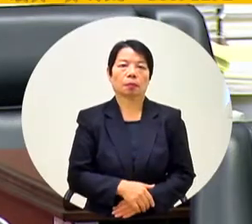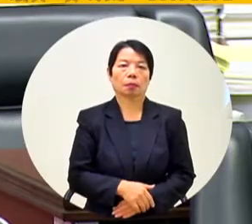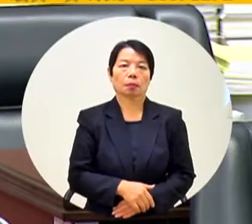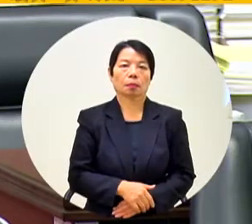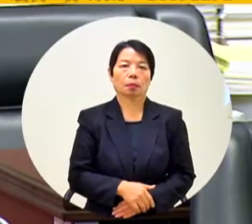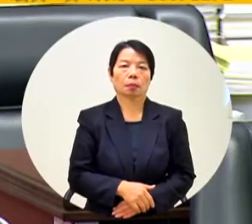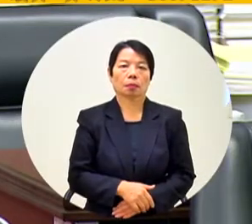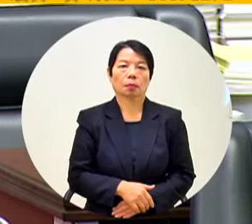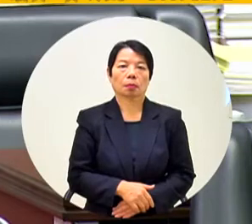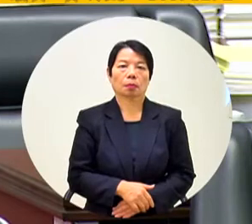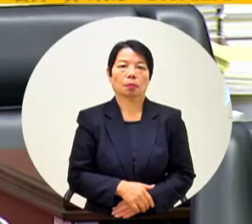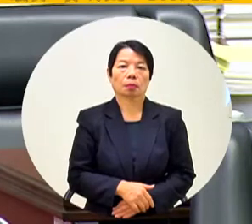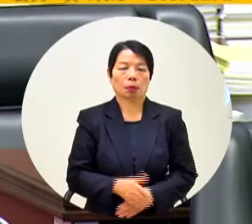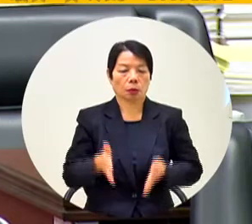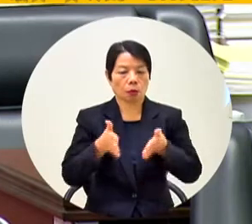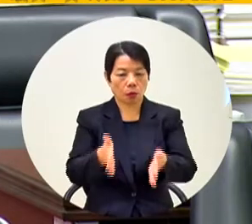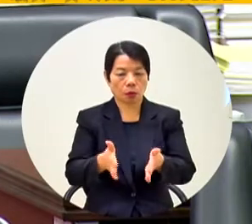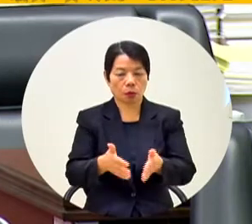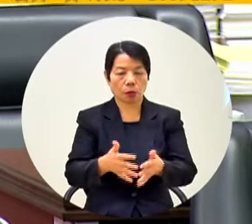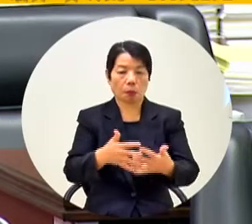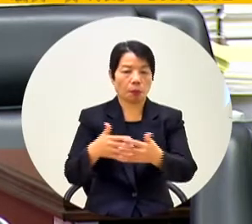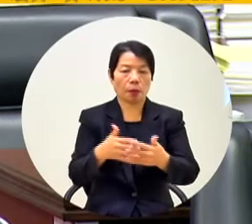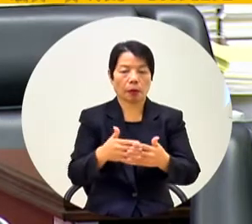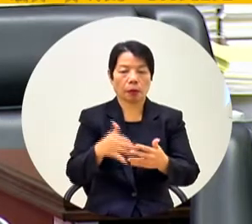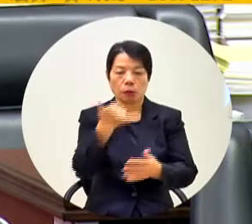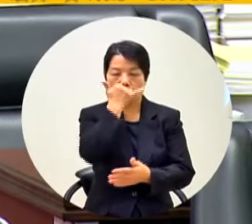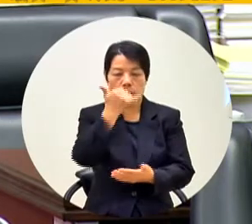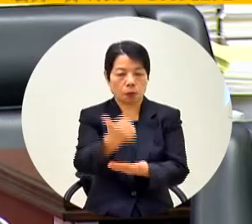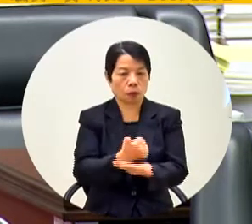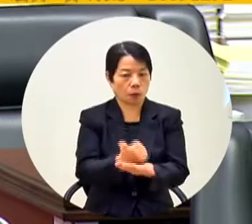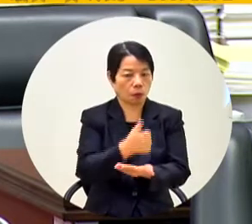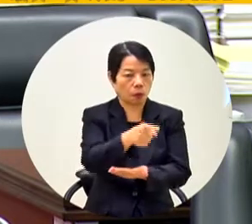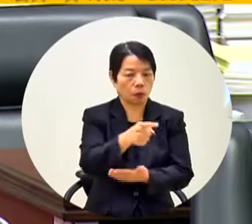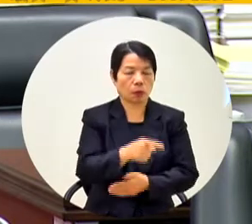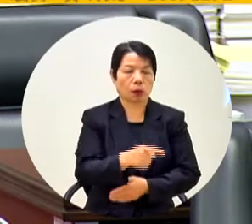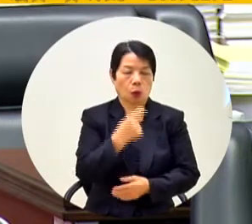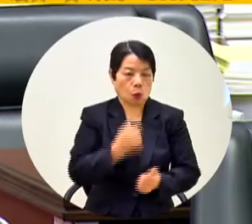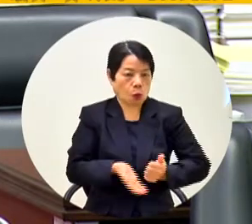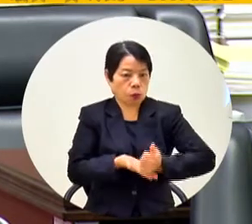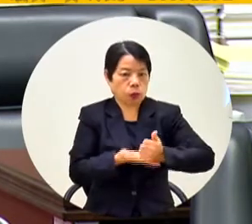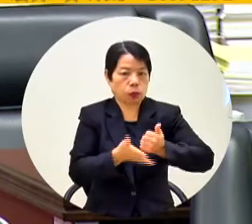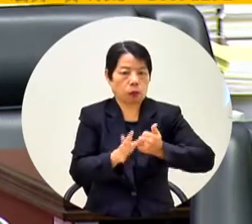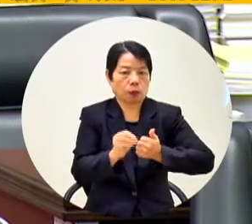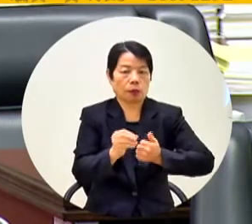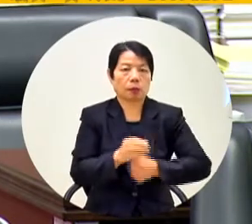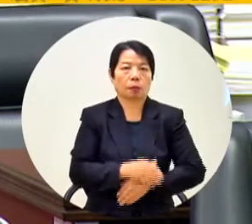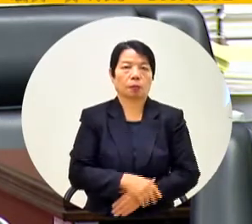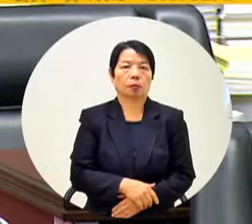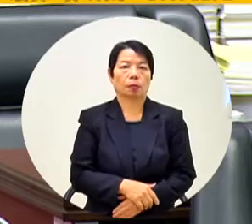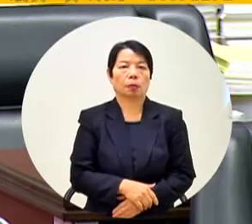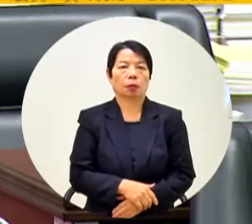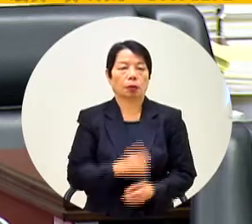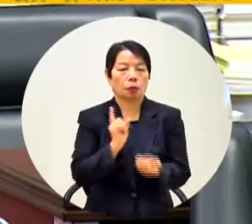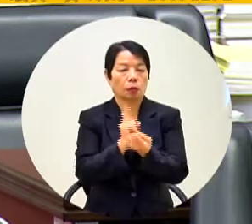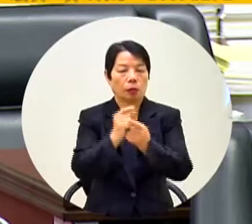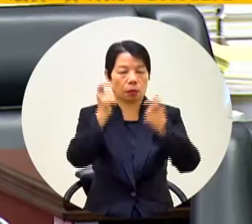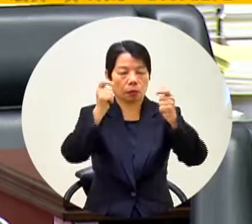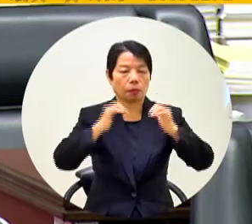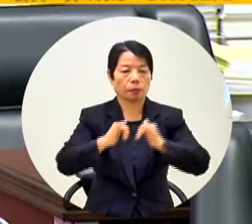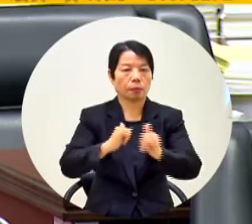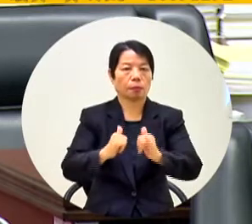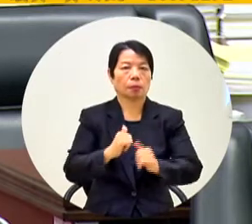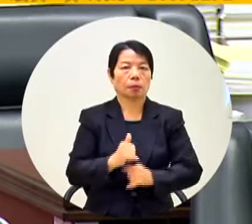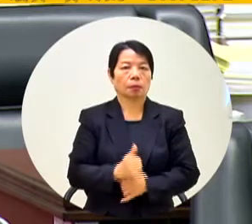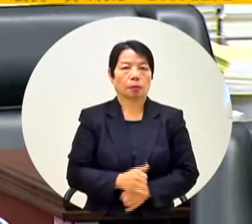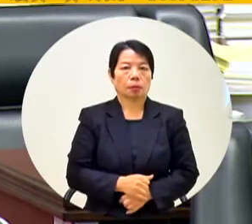针对这个莱猪，你有没有鼓励我们高雄市民来